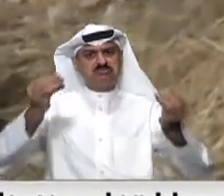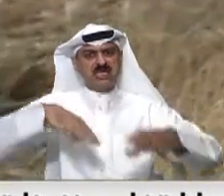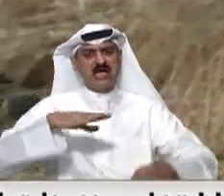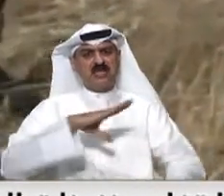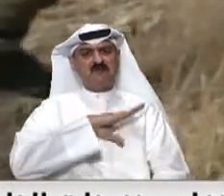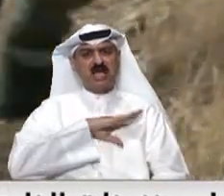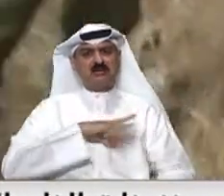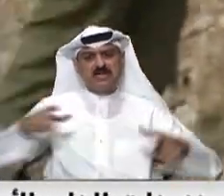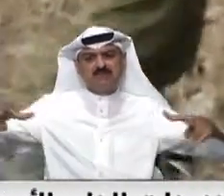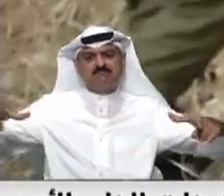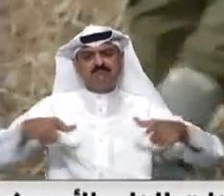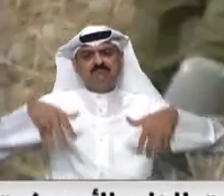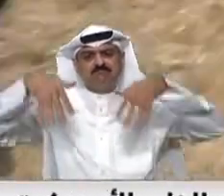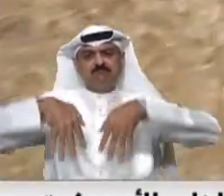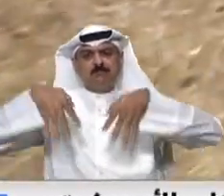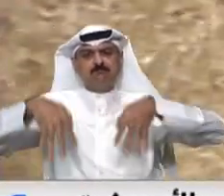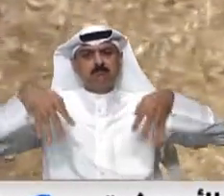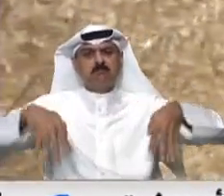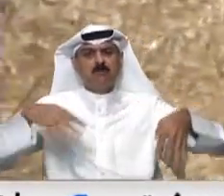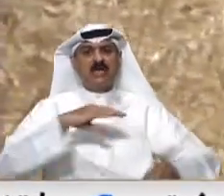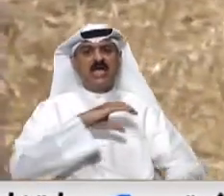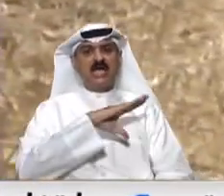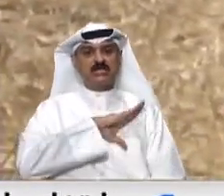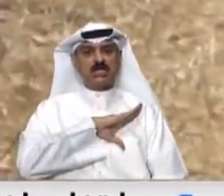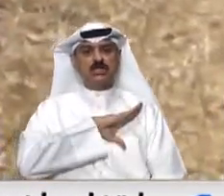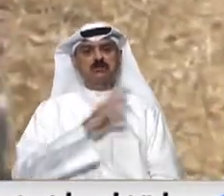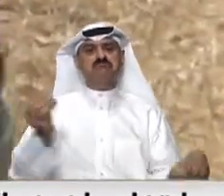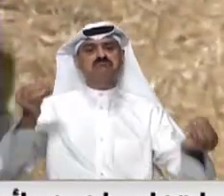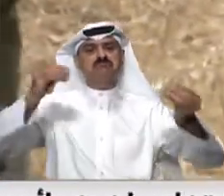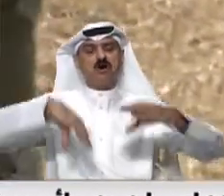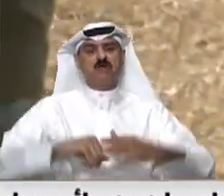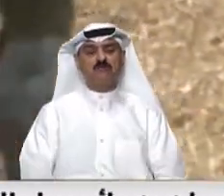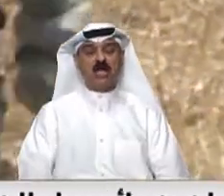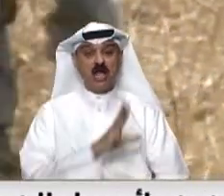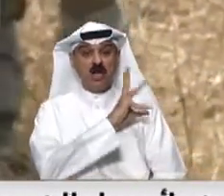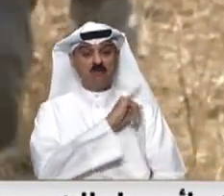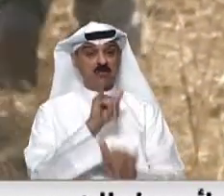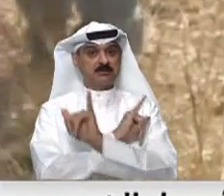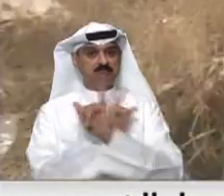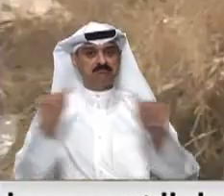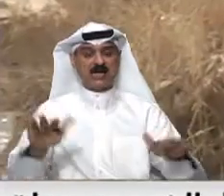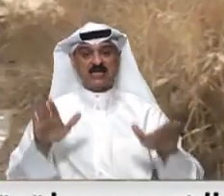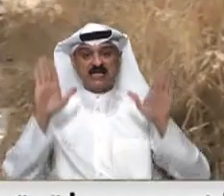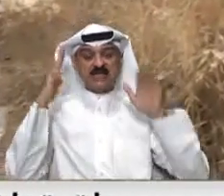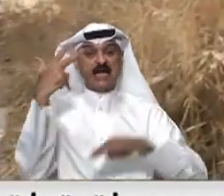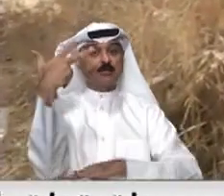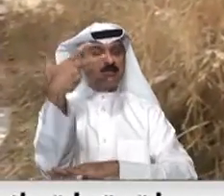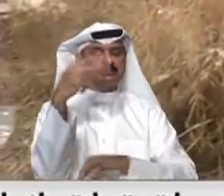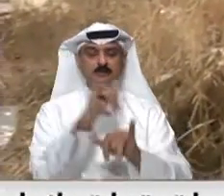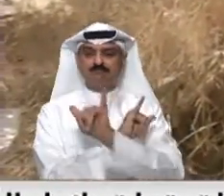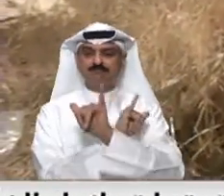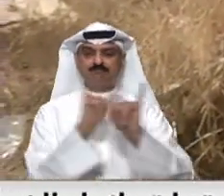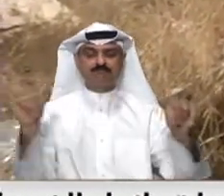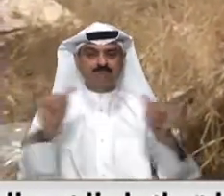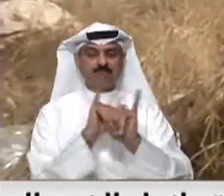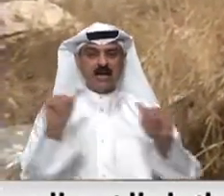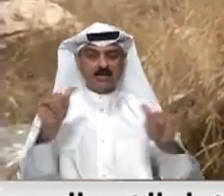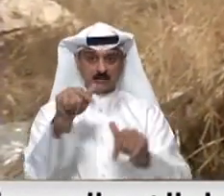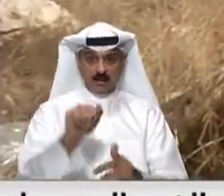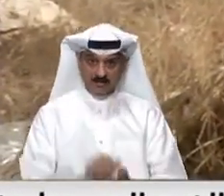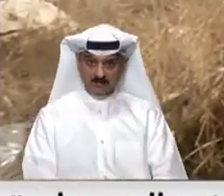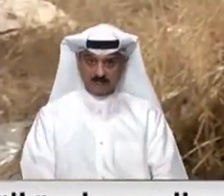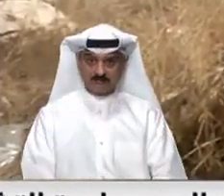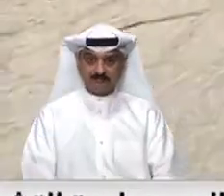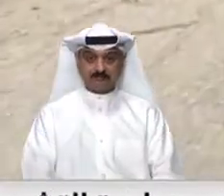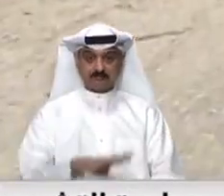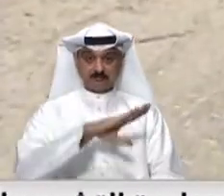عليها من قبل قوات الاحتلال التي منعت الفلسطينيين من الصلاة في المسجد الأقصى. ويأتي ذلك فيما